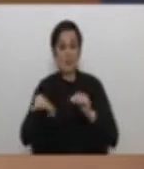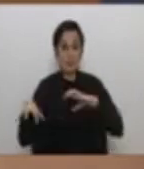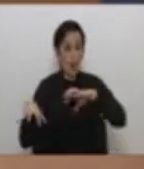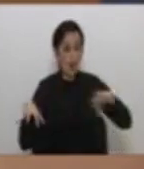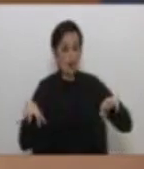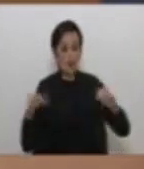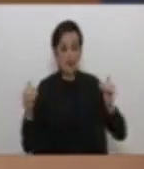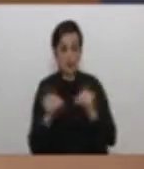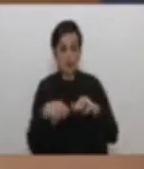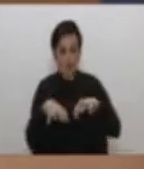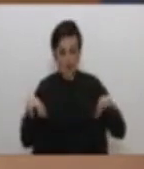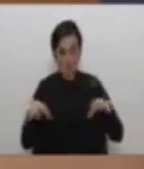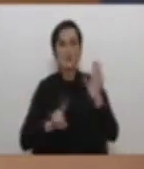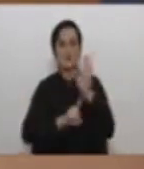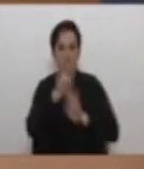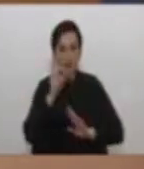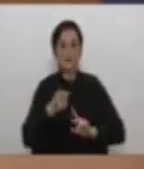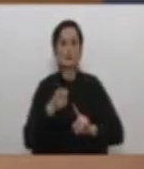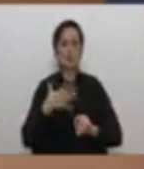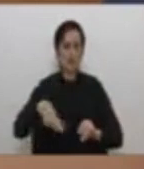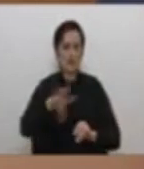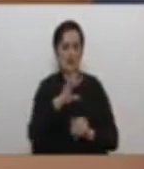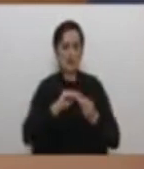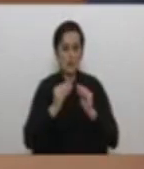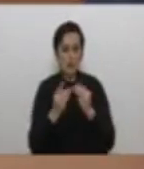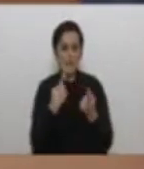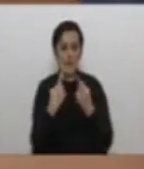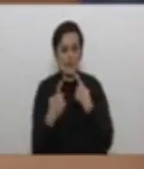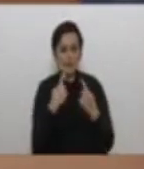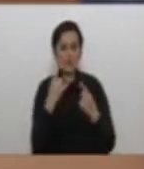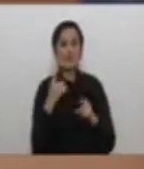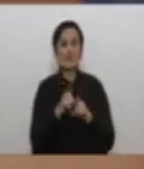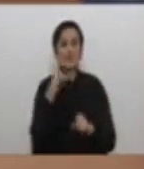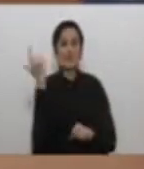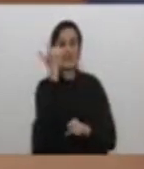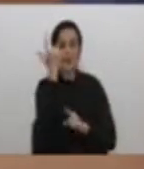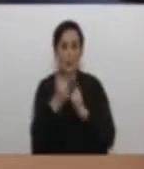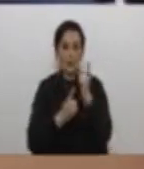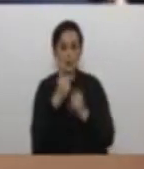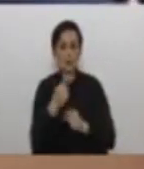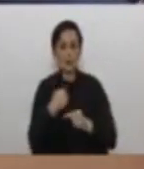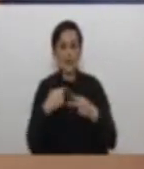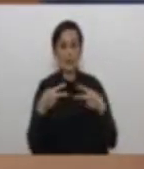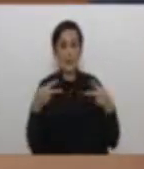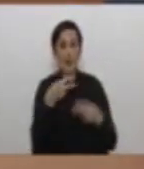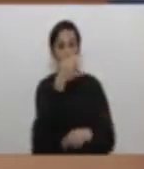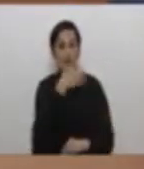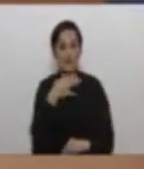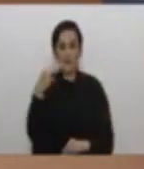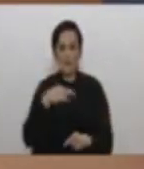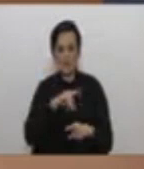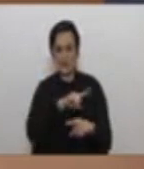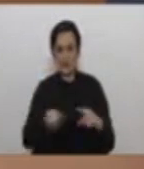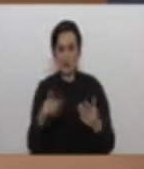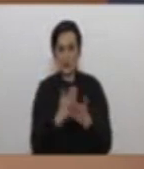რომ რეალურად დავიწყოთ ქვეყნის პრობლემებზე საუბარი, მათ შორის იმ დემოკრატიული რეფორმების, რომელსაც ჩვენი პარტნიორები გვეუბნებიან, რომ სასწრაფოდ